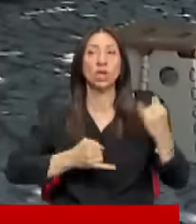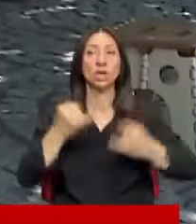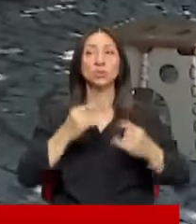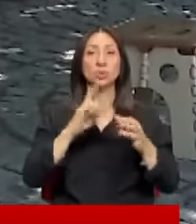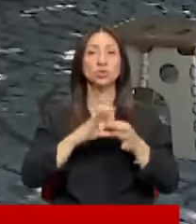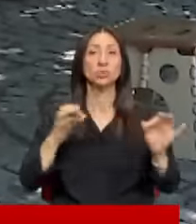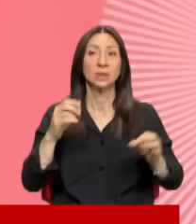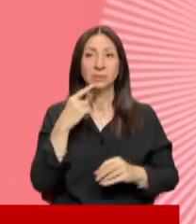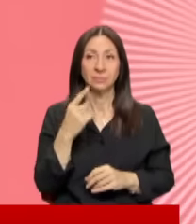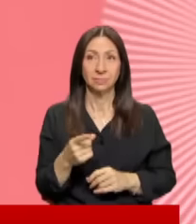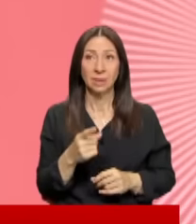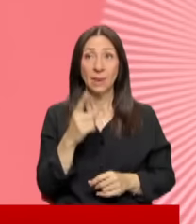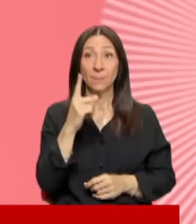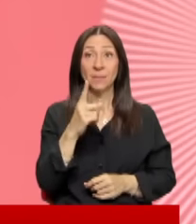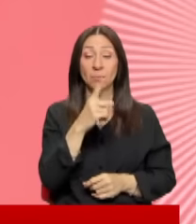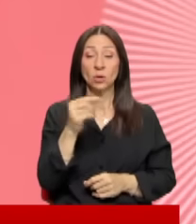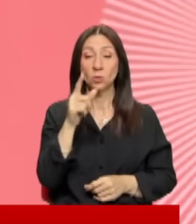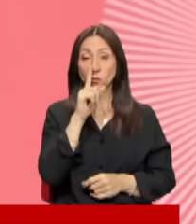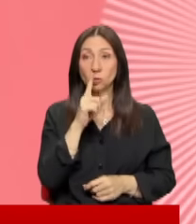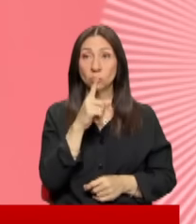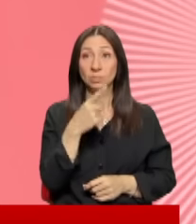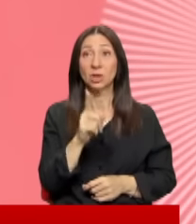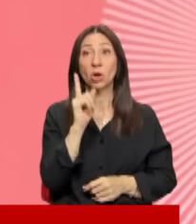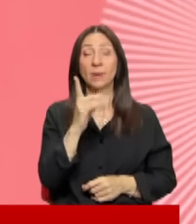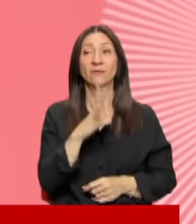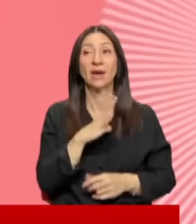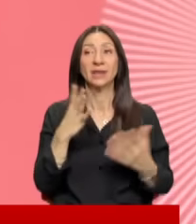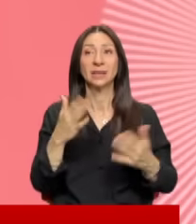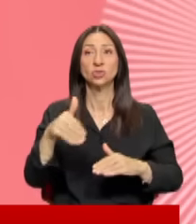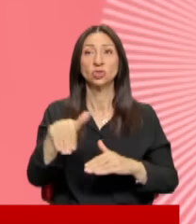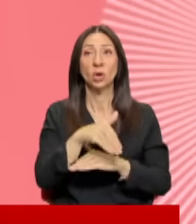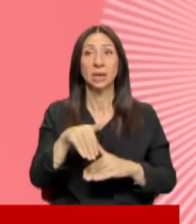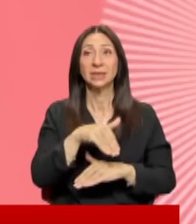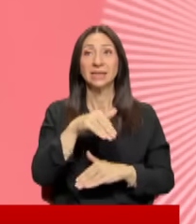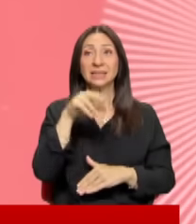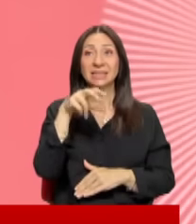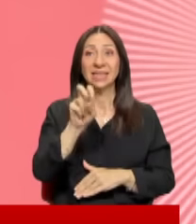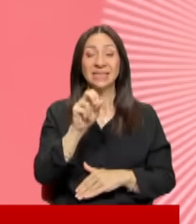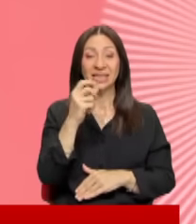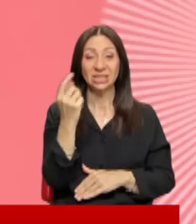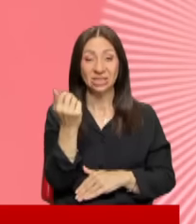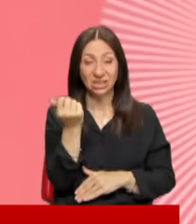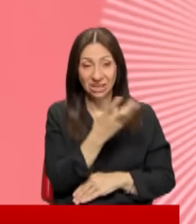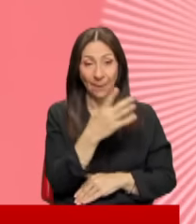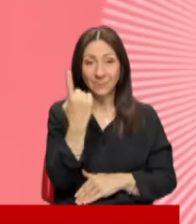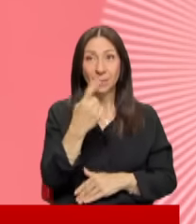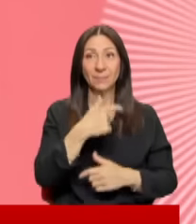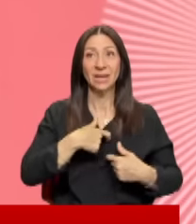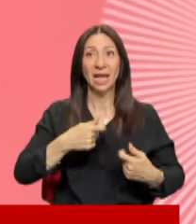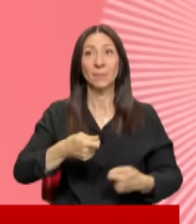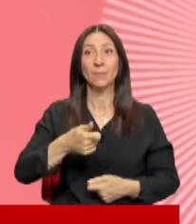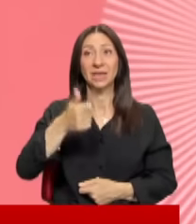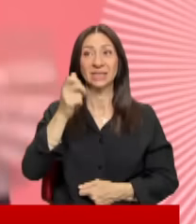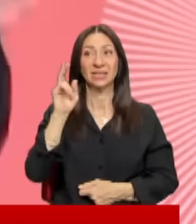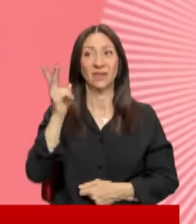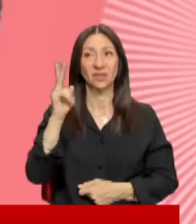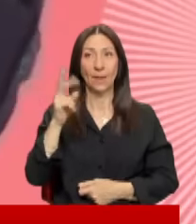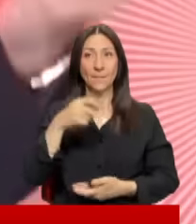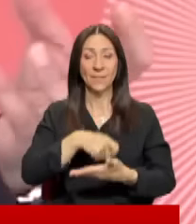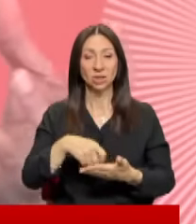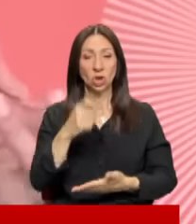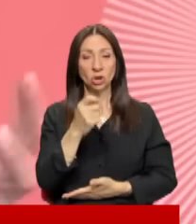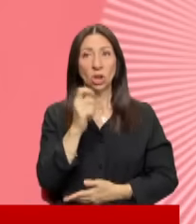bir cümle kurdu. 1 milyon 100 bin öğretmenimiz var. Yani sokakta gördüğünüz 80 kişiden bir tanesi Milli Eğitim Bakanlığı tarafından